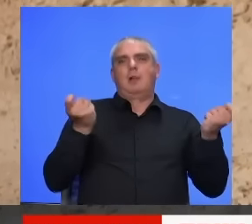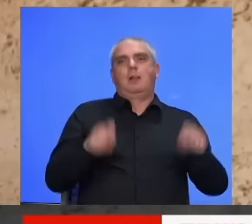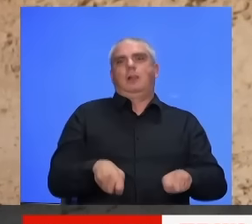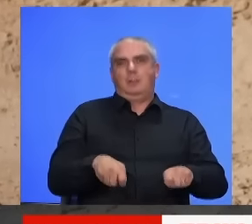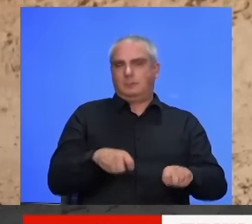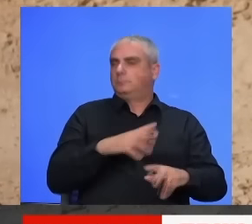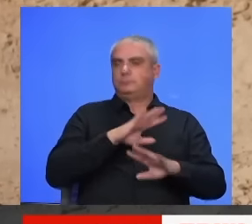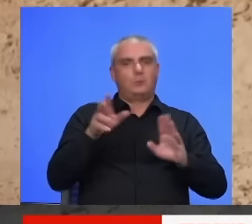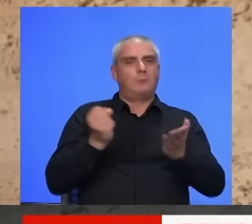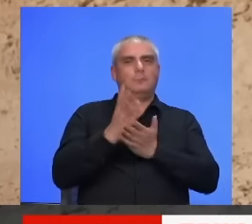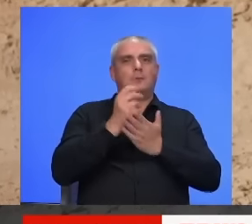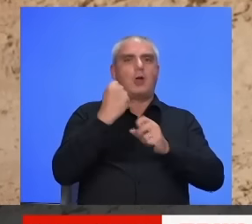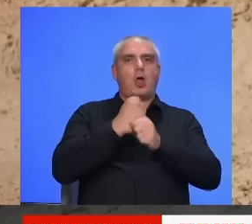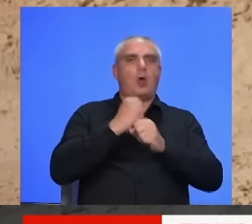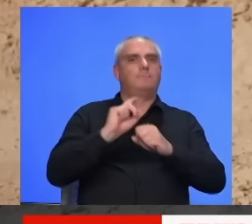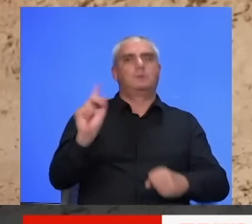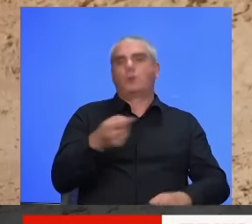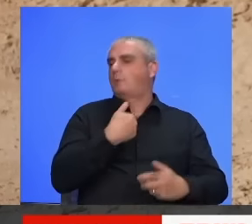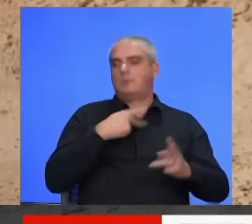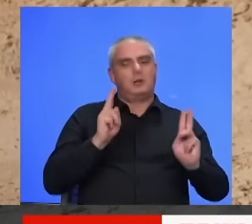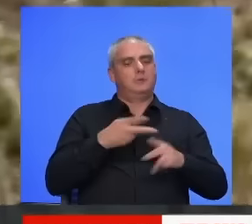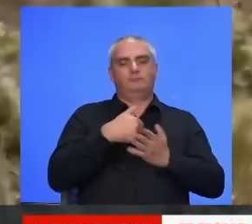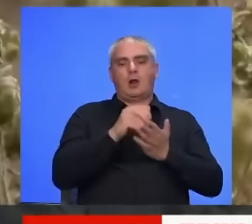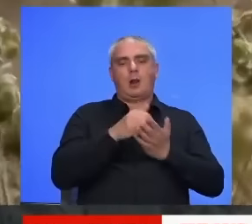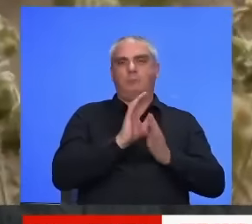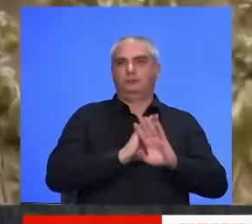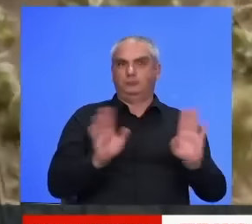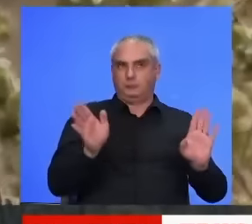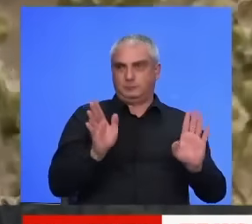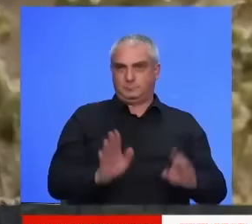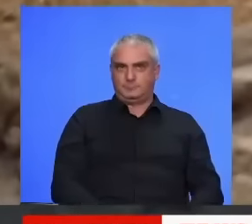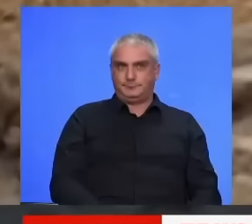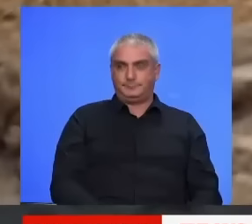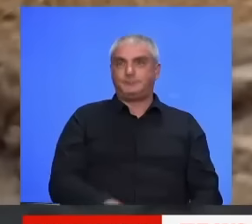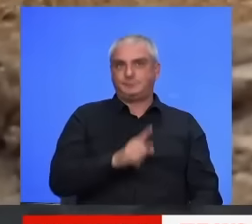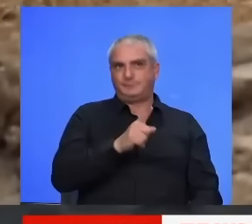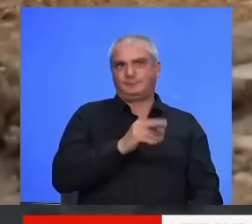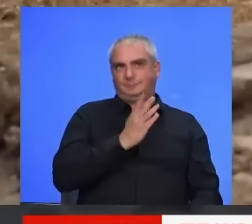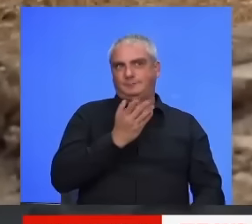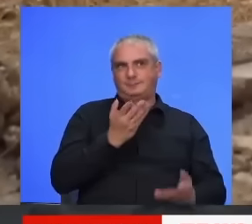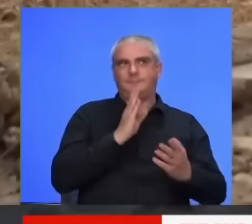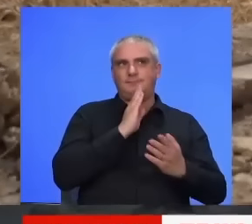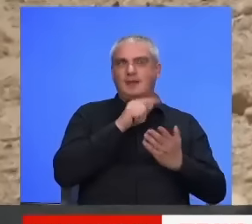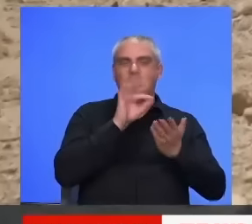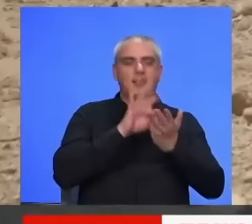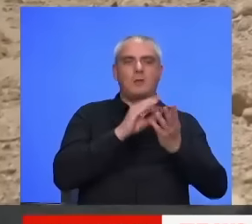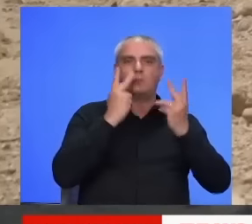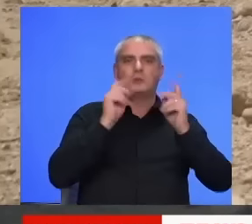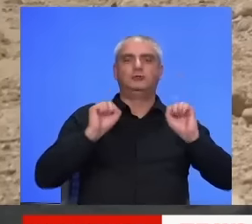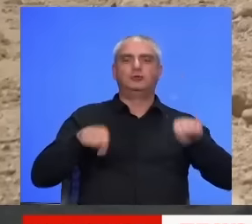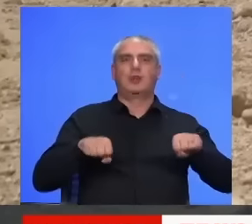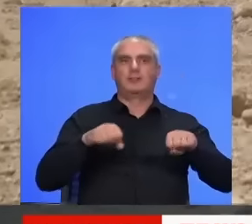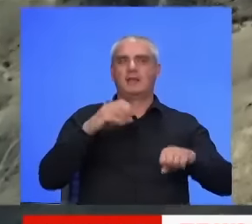אני שולחת את כל העובדים הביתה, אני לא יכולה להמשיך לעבוד. וזה בעצם הבסיס, נקודת המפתח לשליטה של